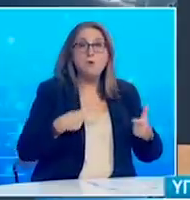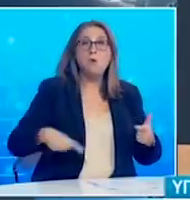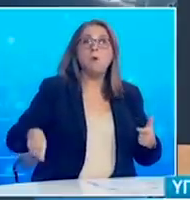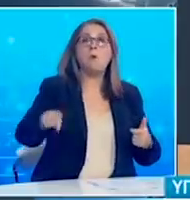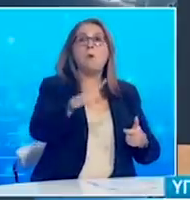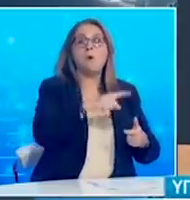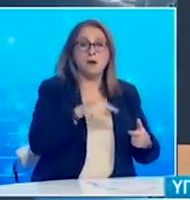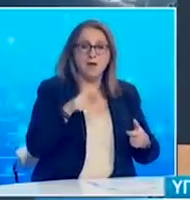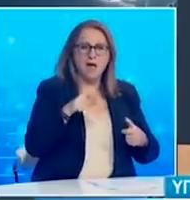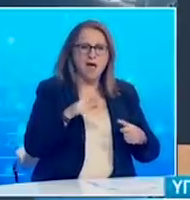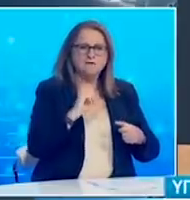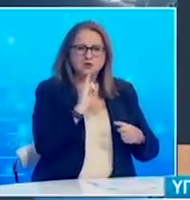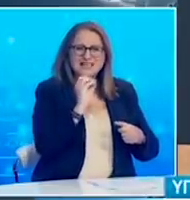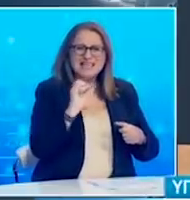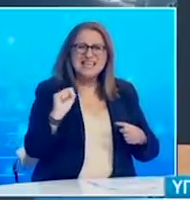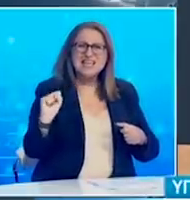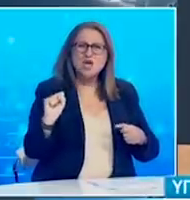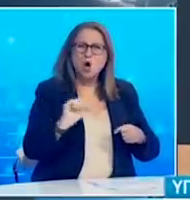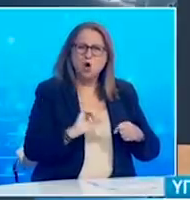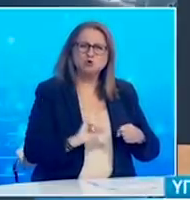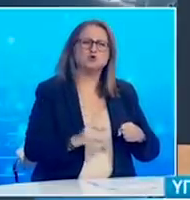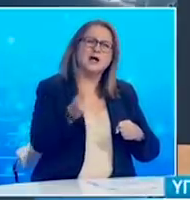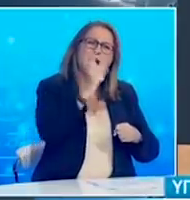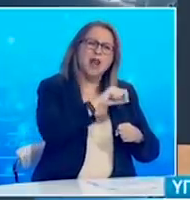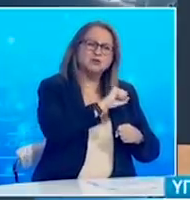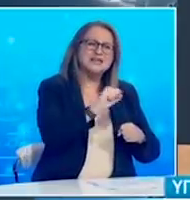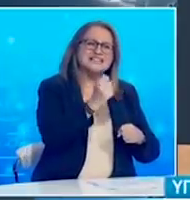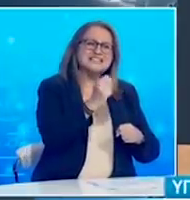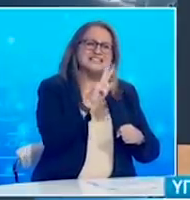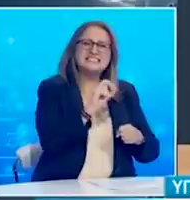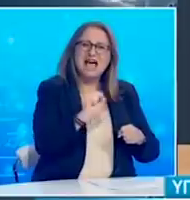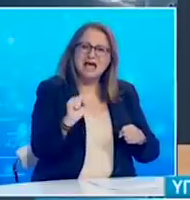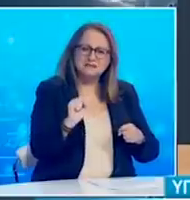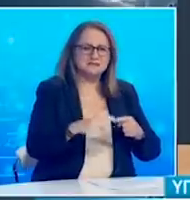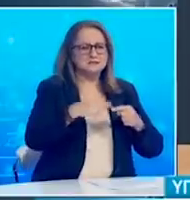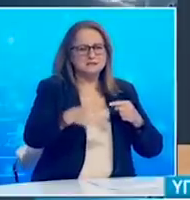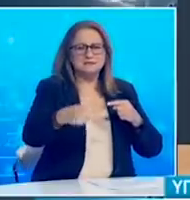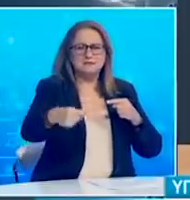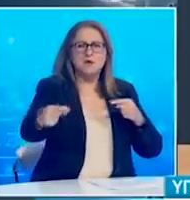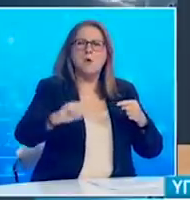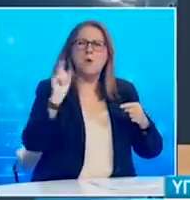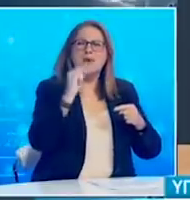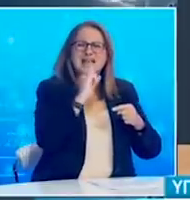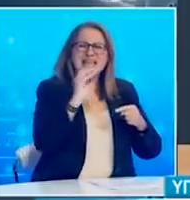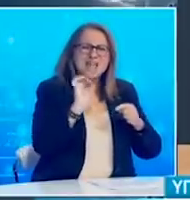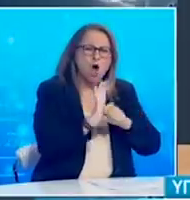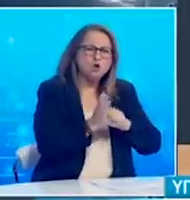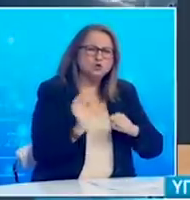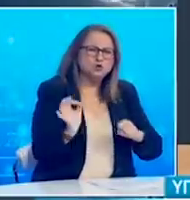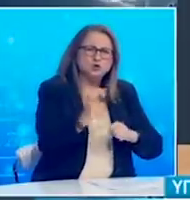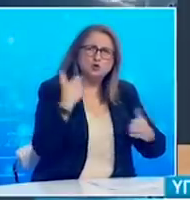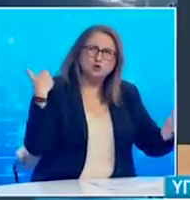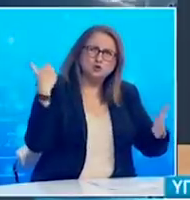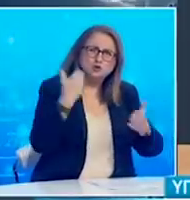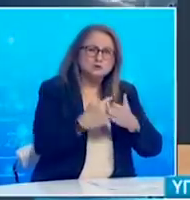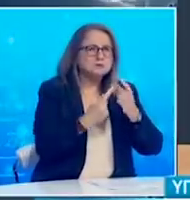ιός SARS-CoV-2, όπως και η άλλη συγγενική κοροναϊή, δεν μεταδίδεται ομοιόμορφα. Ακολουθεί δυναμική